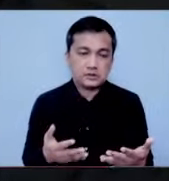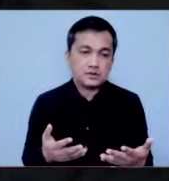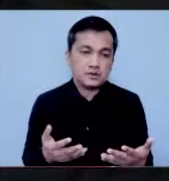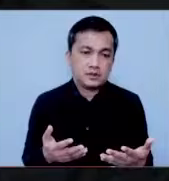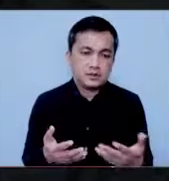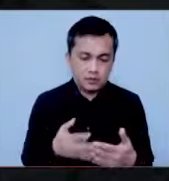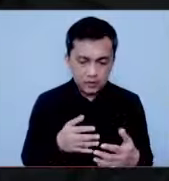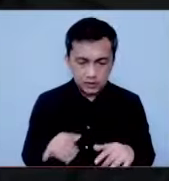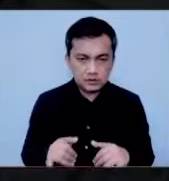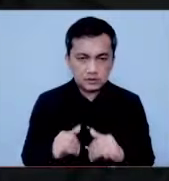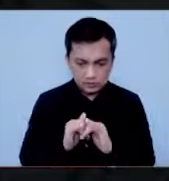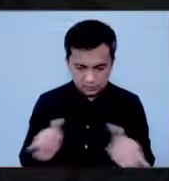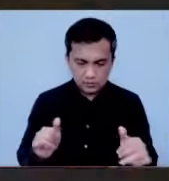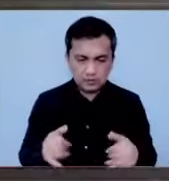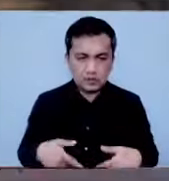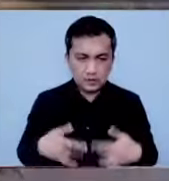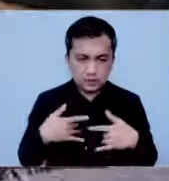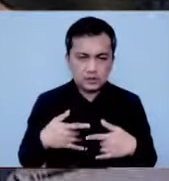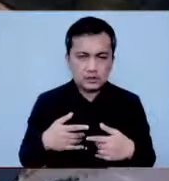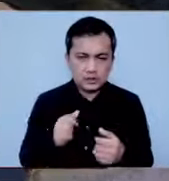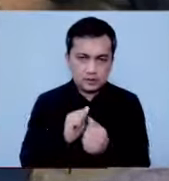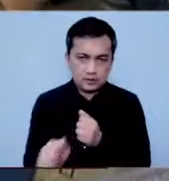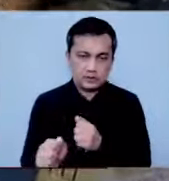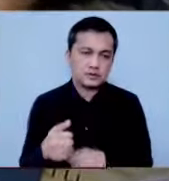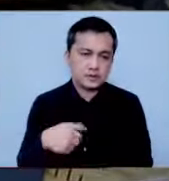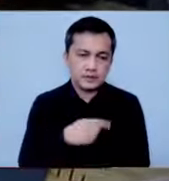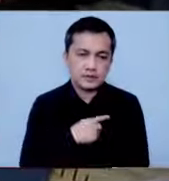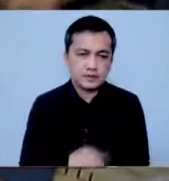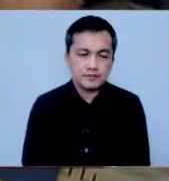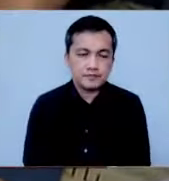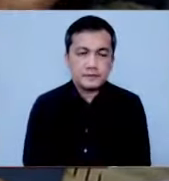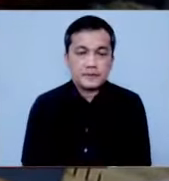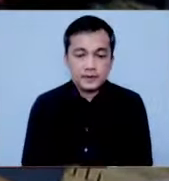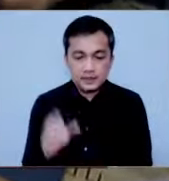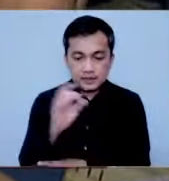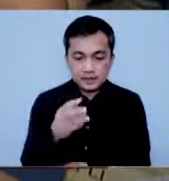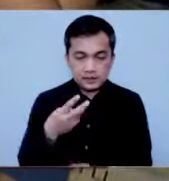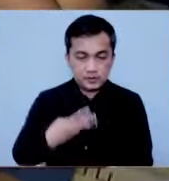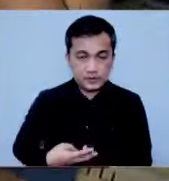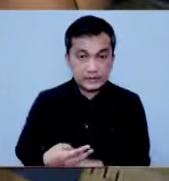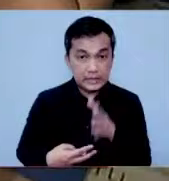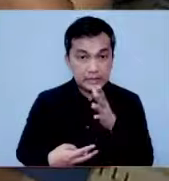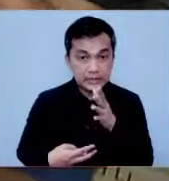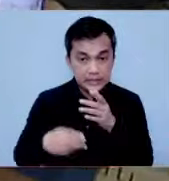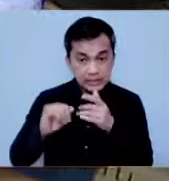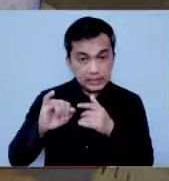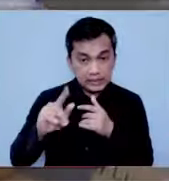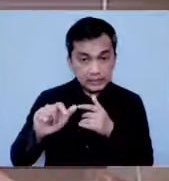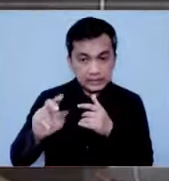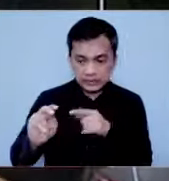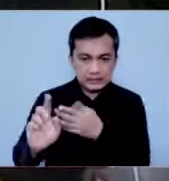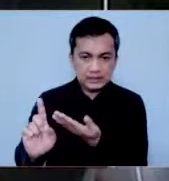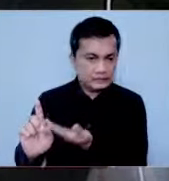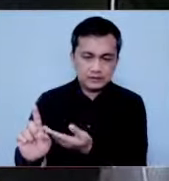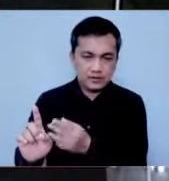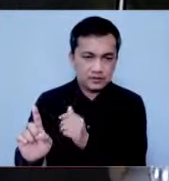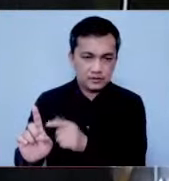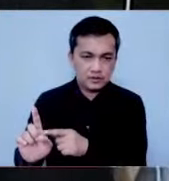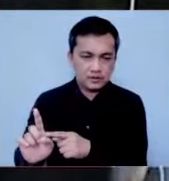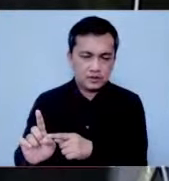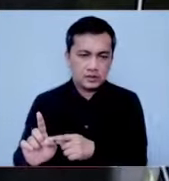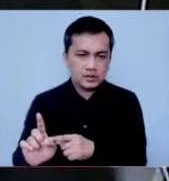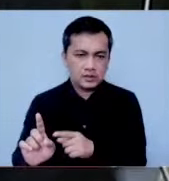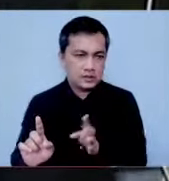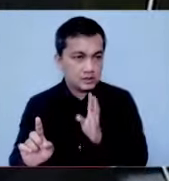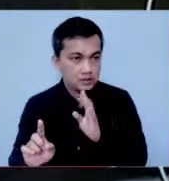lang yung buhay namin, nakakaraos kami. Ang Christmas wish ni Nanay Aileen, hindi para sa kanya. Siya po kasi, hindi